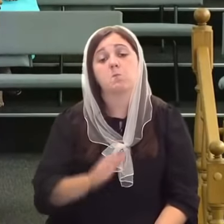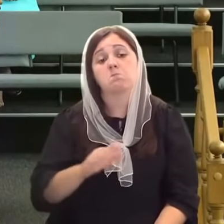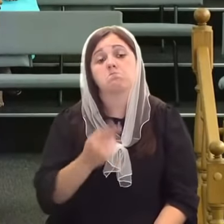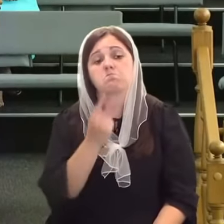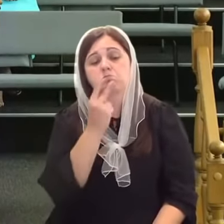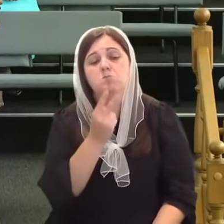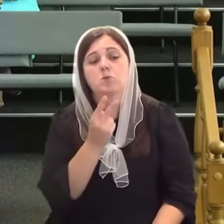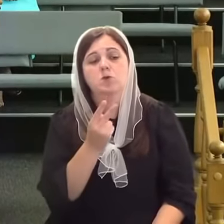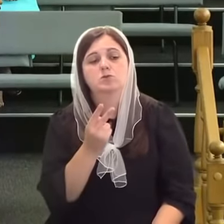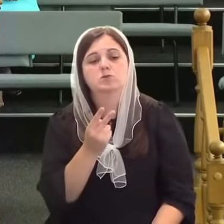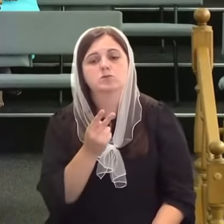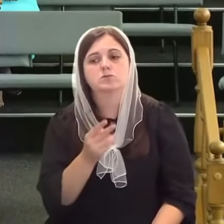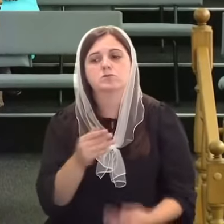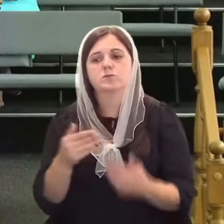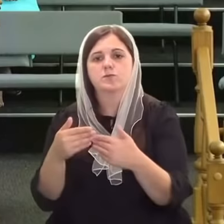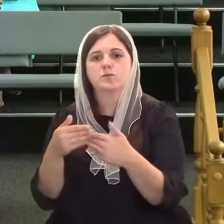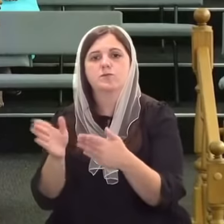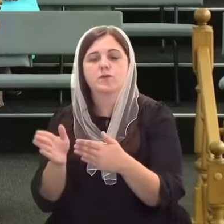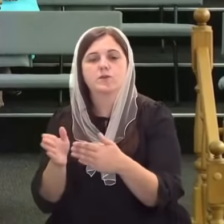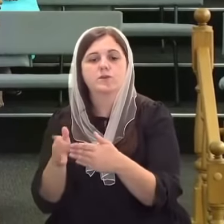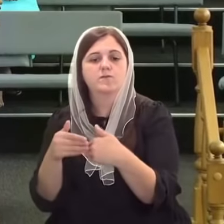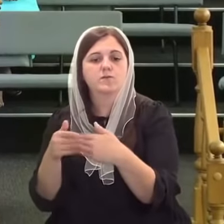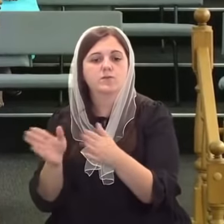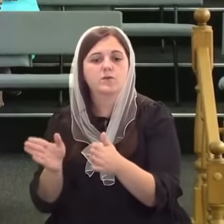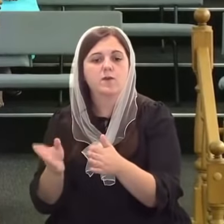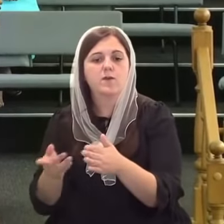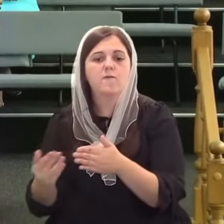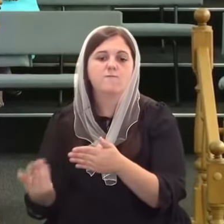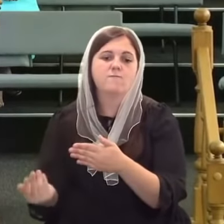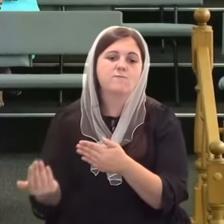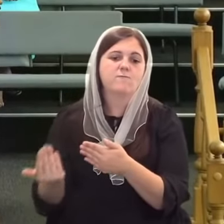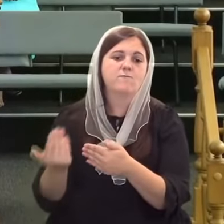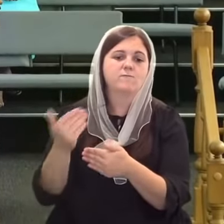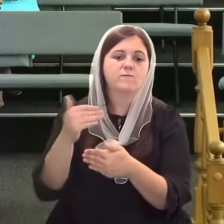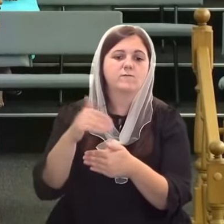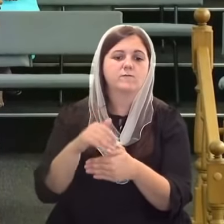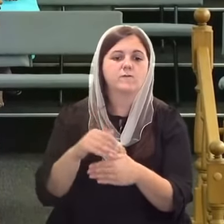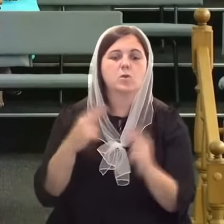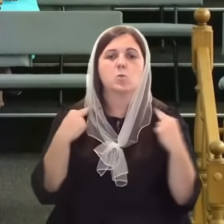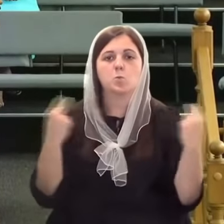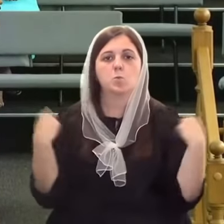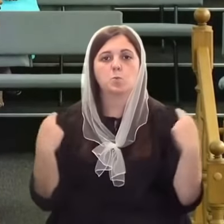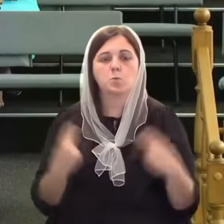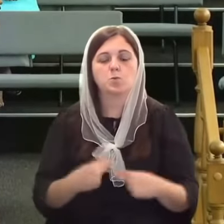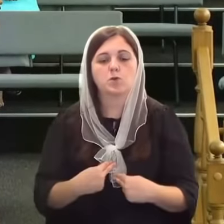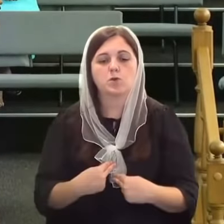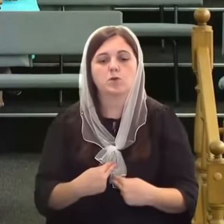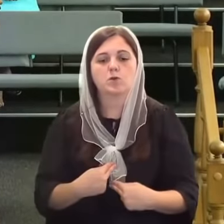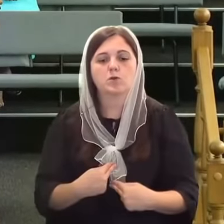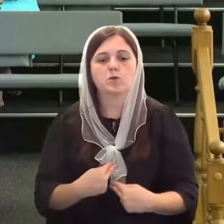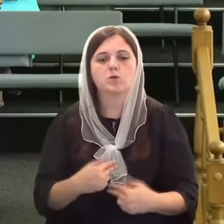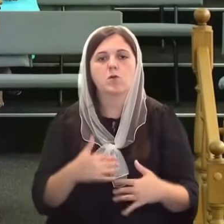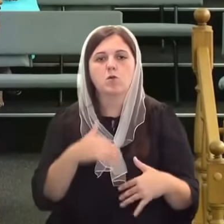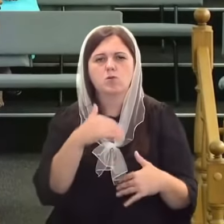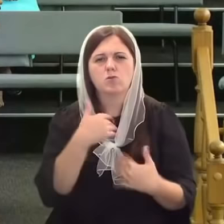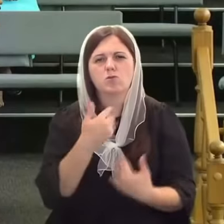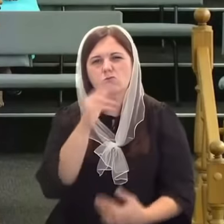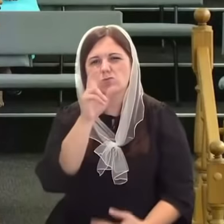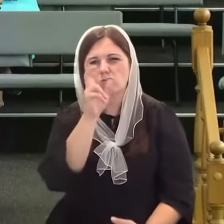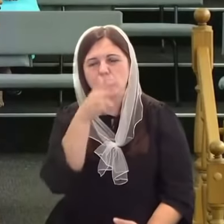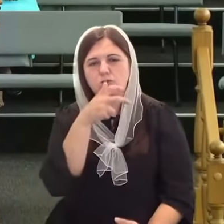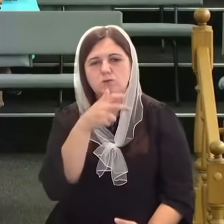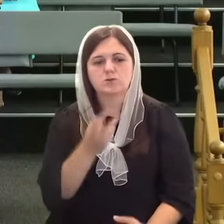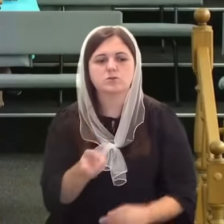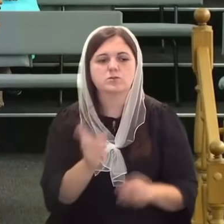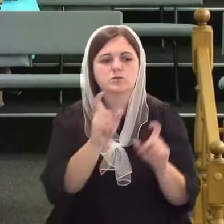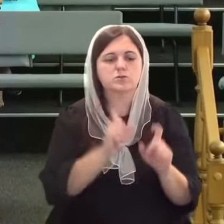как дверь подъезда открывается, выходит брат Владимир, он грустный, печальный,